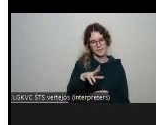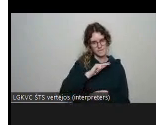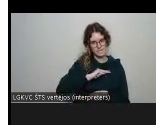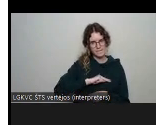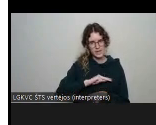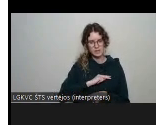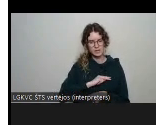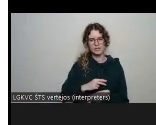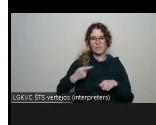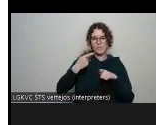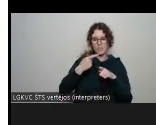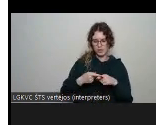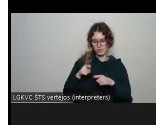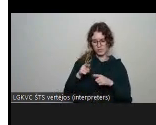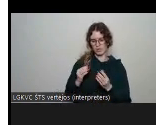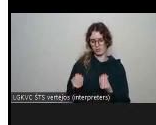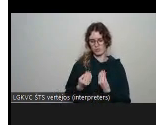sustiprintų mokymasi.